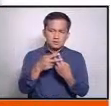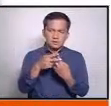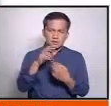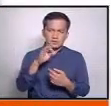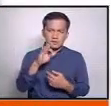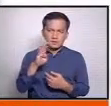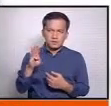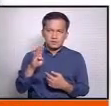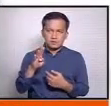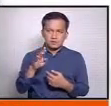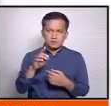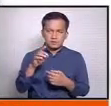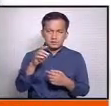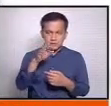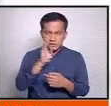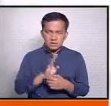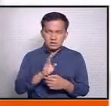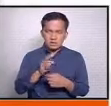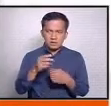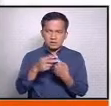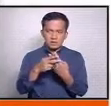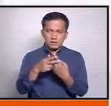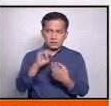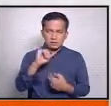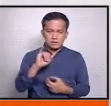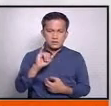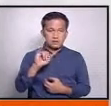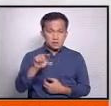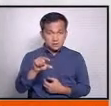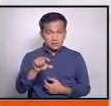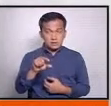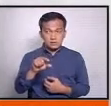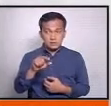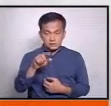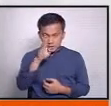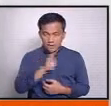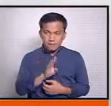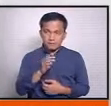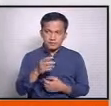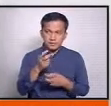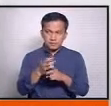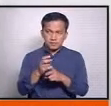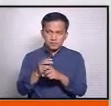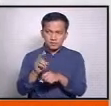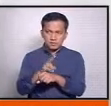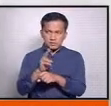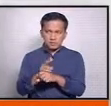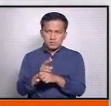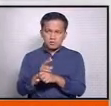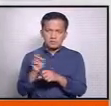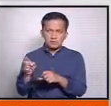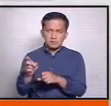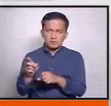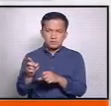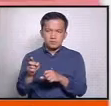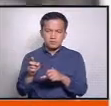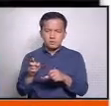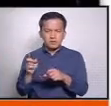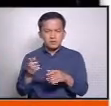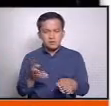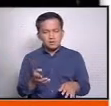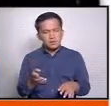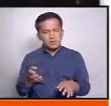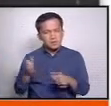hashtag Facebook down at hashtag Instagram down. Nahirapan kasi ang users na mag-upload ng picture at